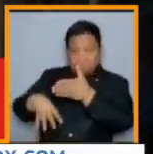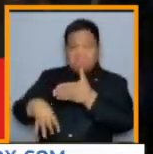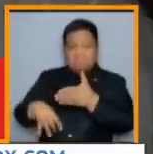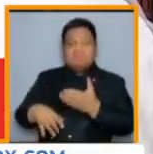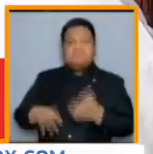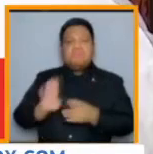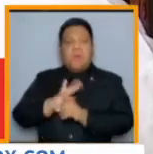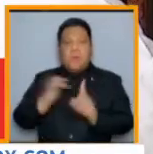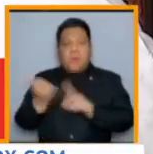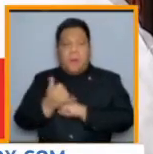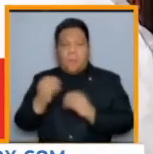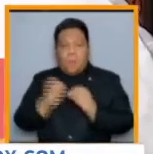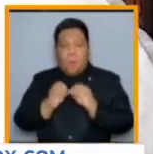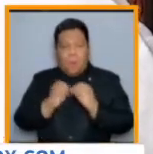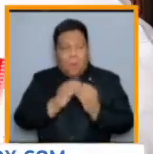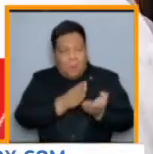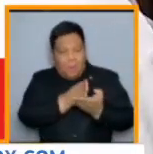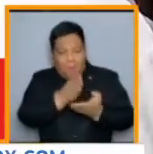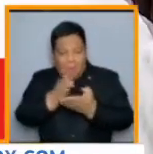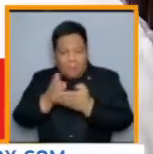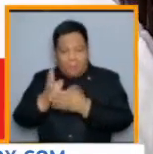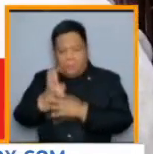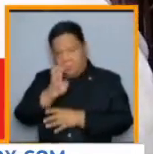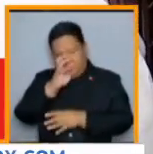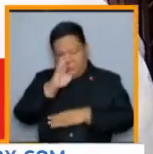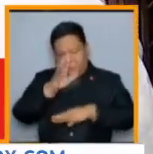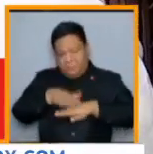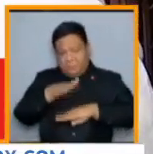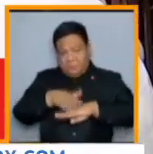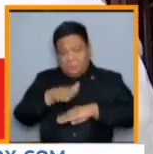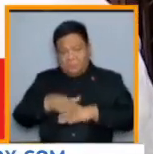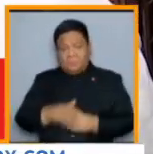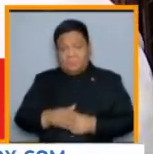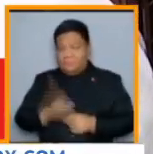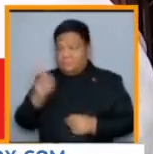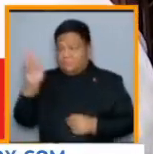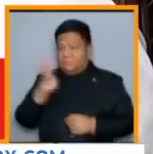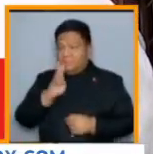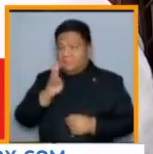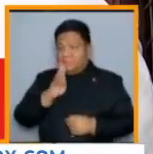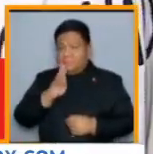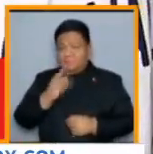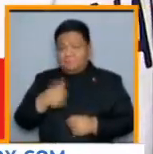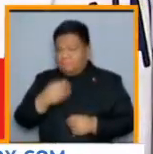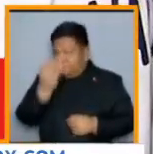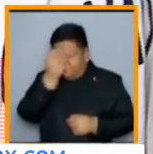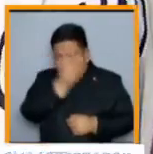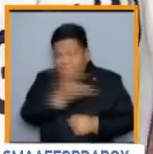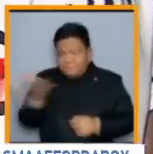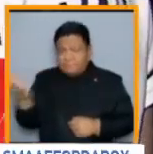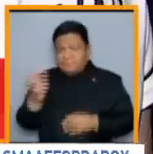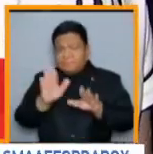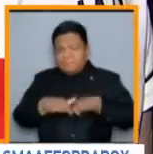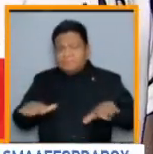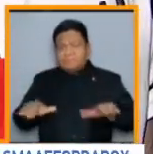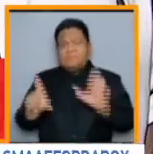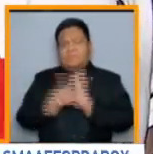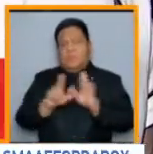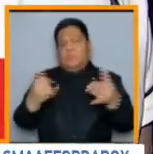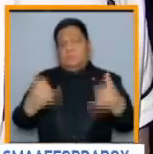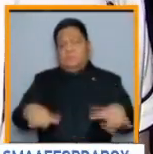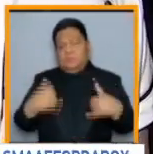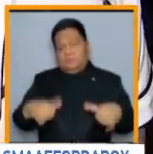paninita. Sinasabi namin sa mga ano, sana huwag na maglalaro, bawal na maglaro ngayon. Yan ang unang balita sa